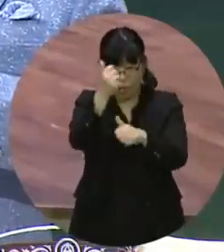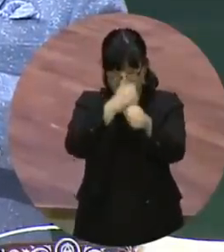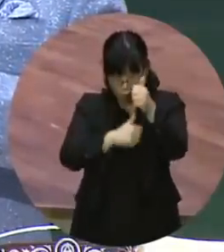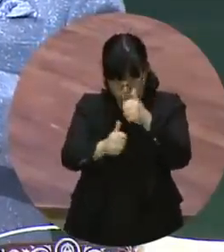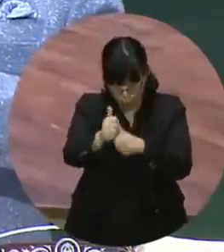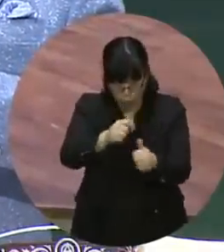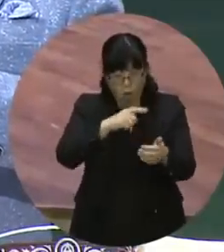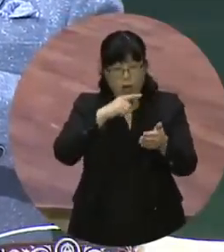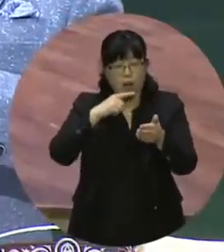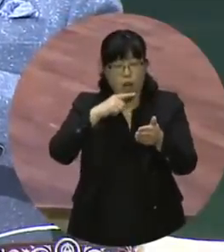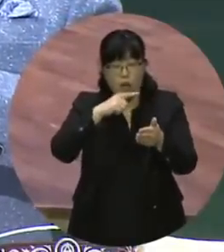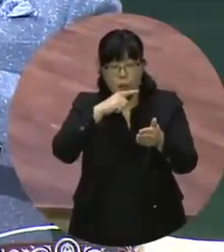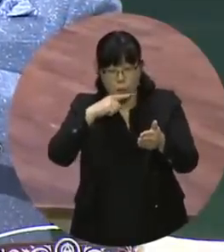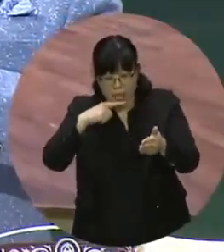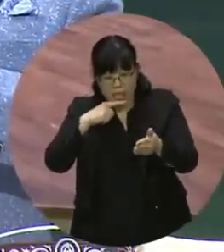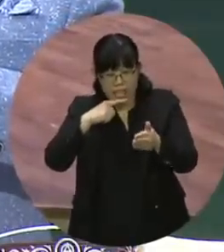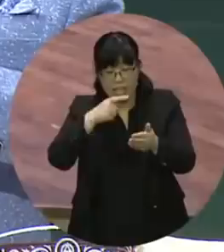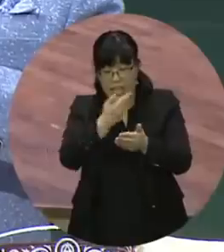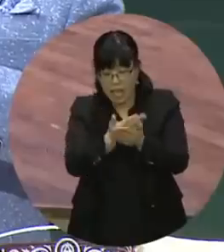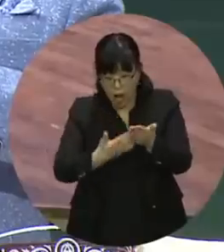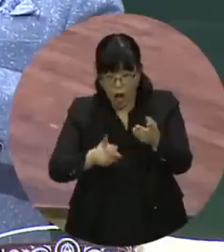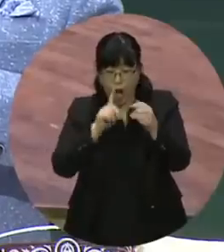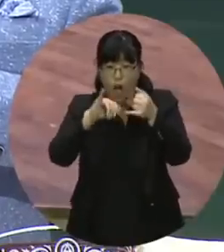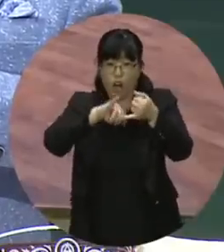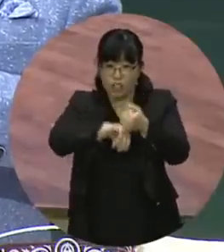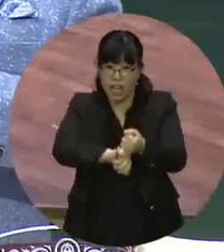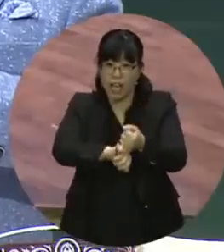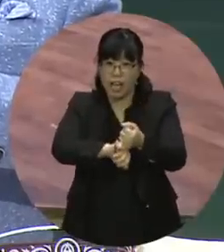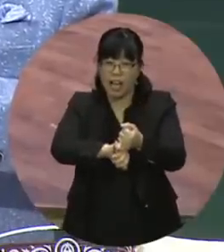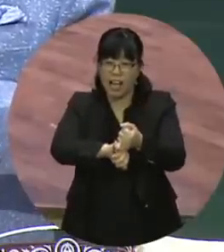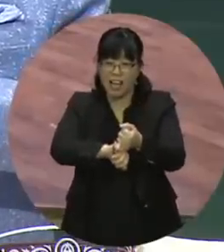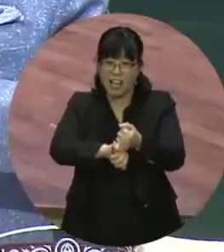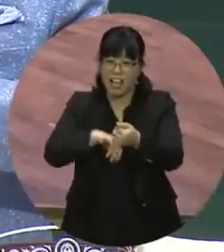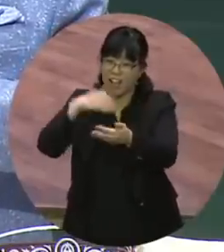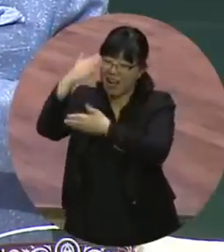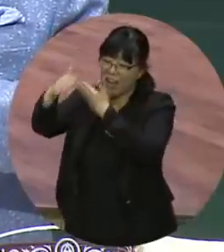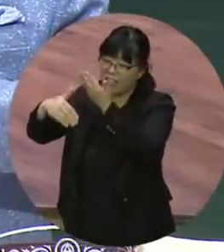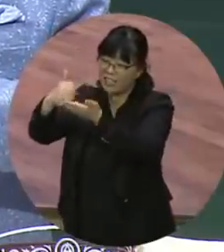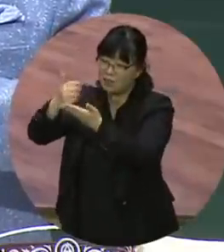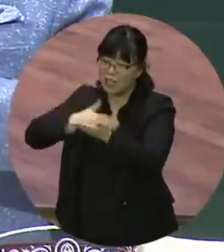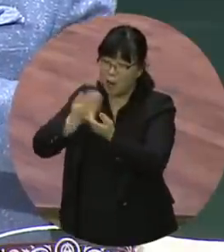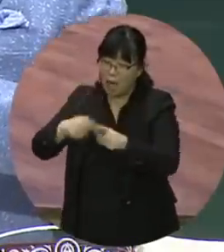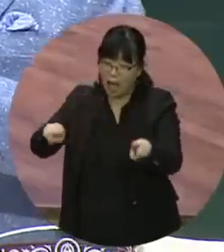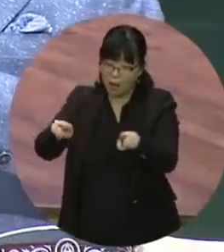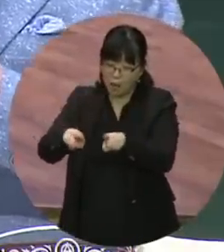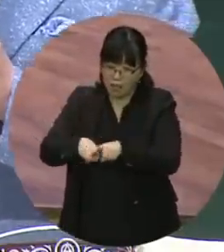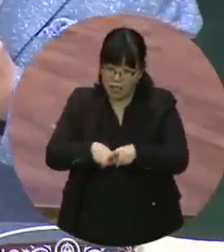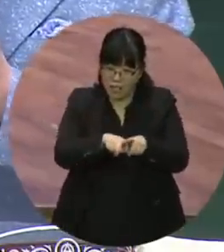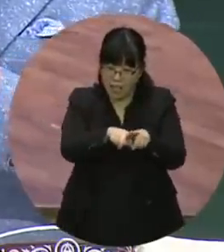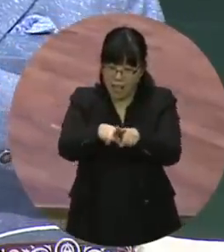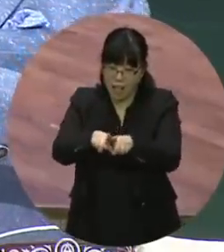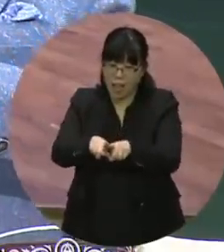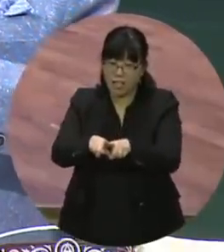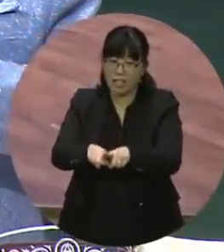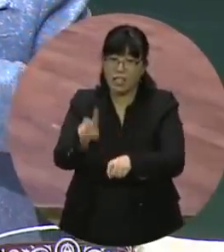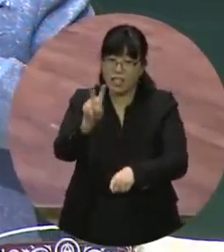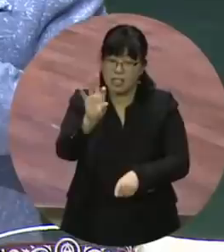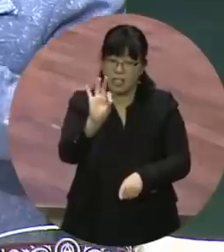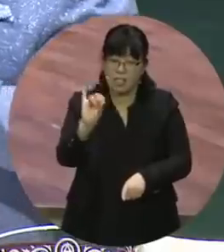해방됐어요. 임마누엘 하나님이 항상 함께 하시던 말씀하셨기 때문에 이 성취를